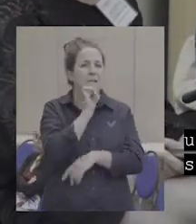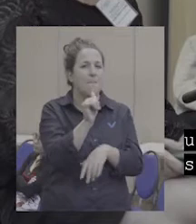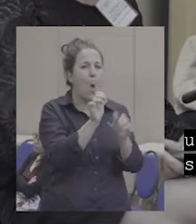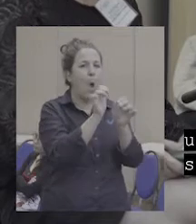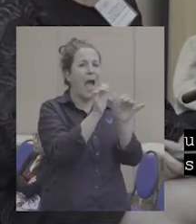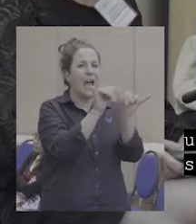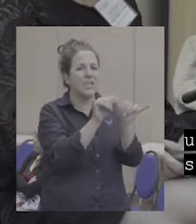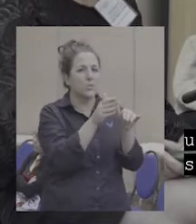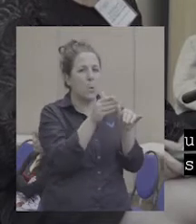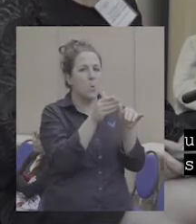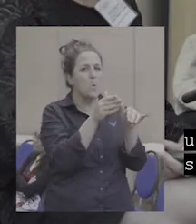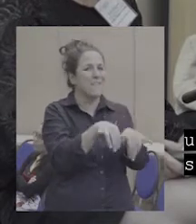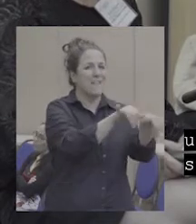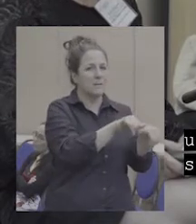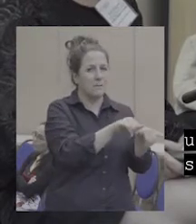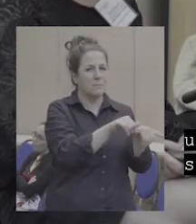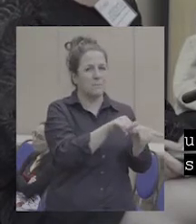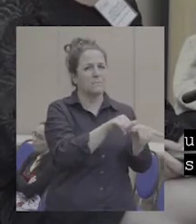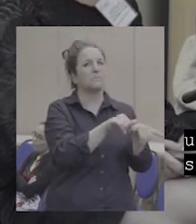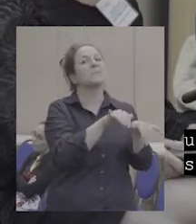un complément qui vient par la suite.